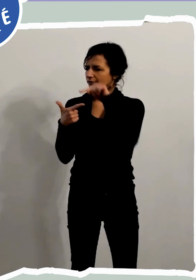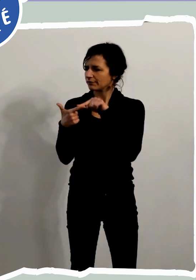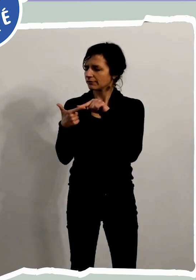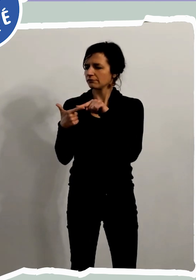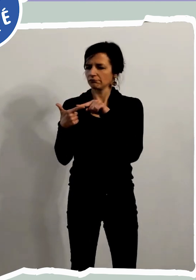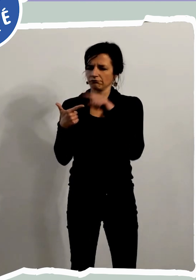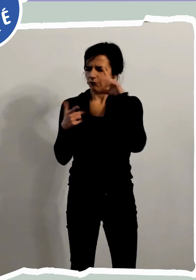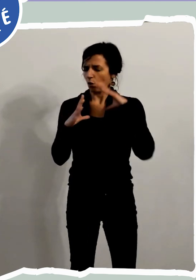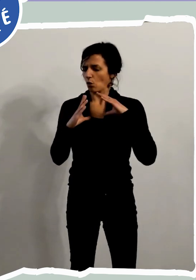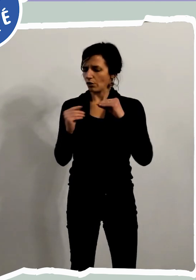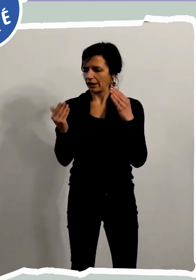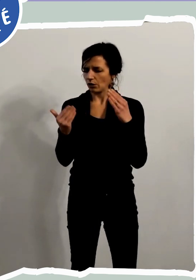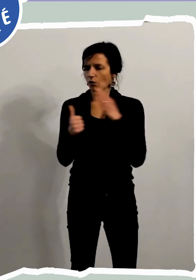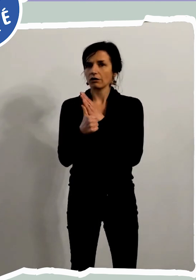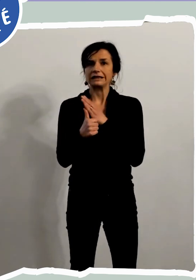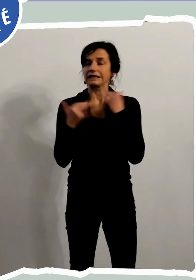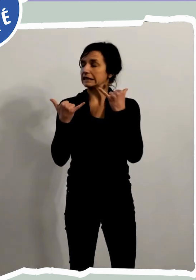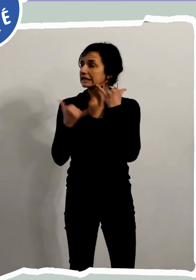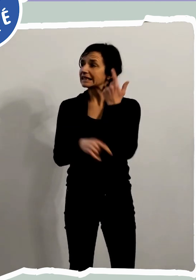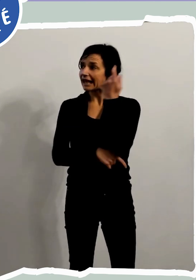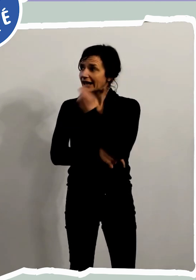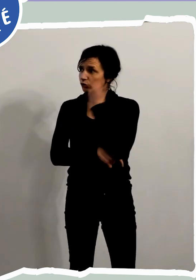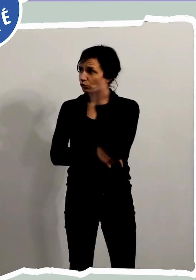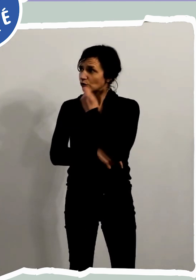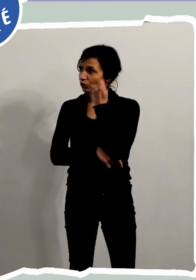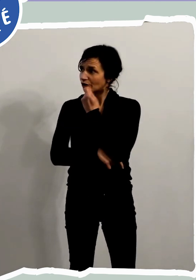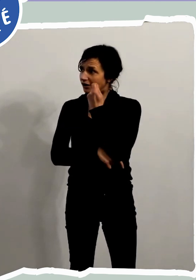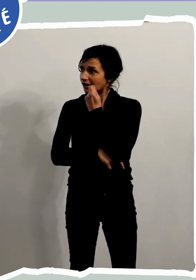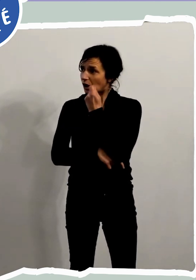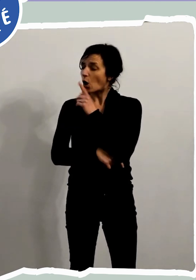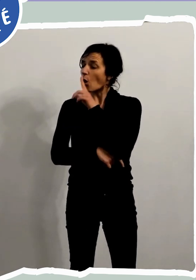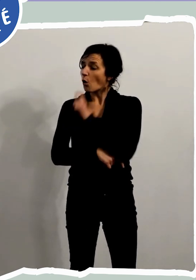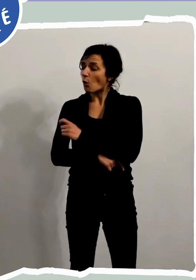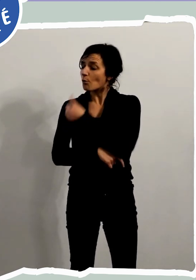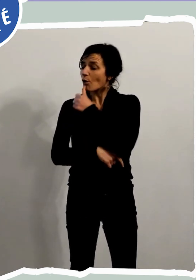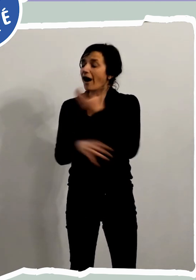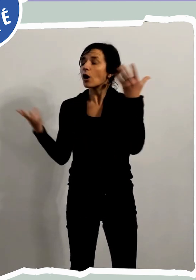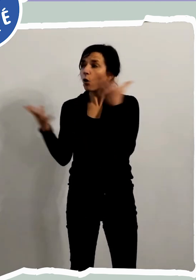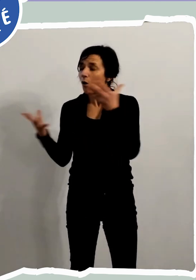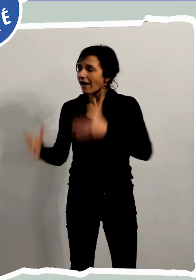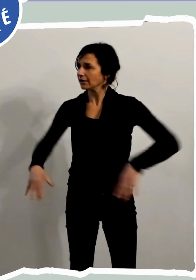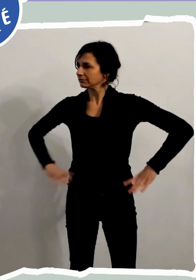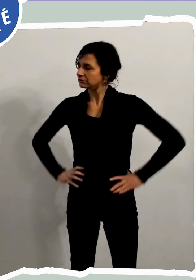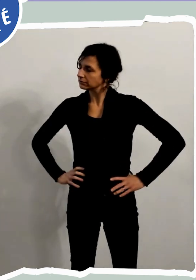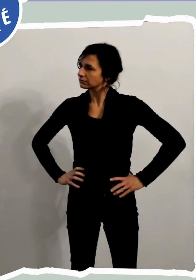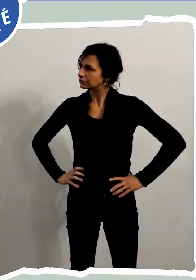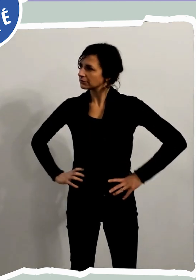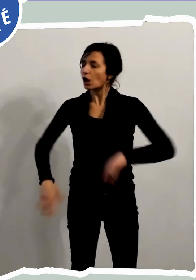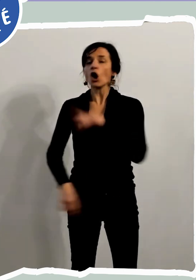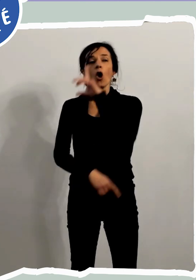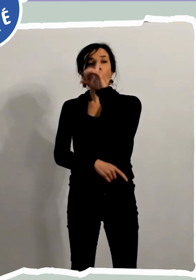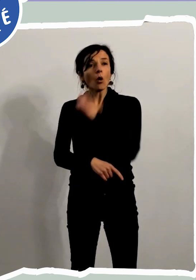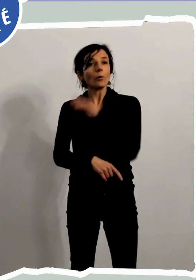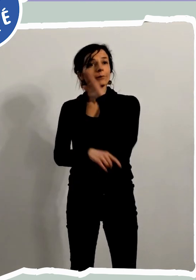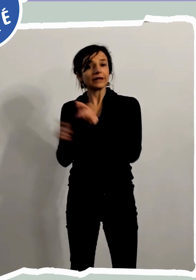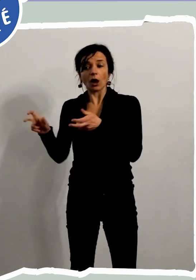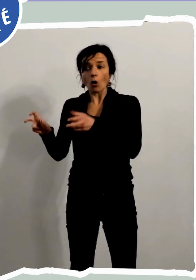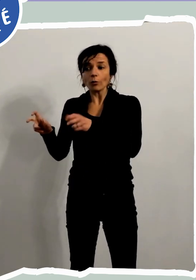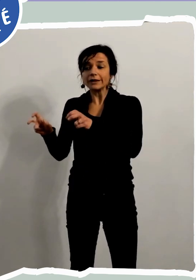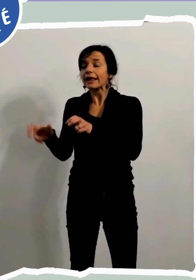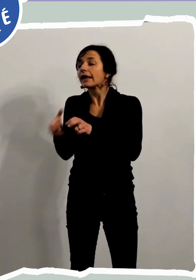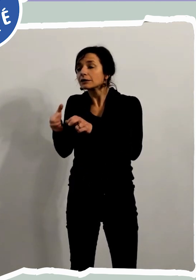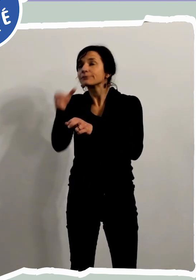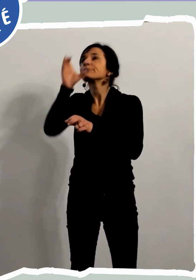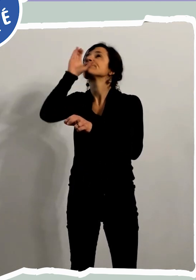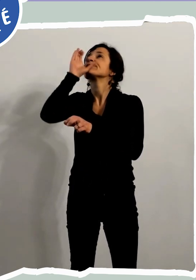pratique. On est à Tours. Quelle eau doit-on boire? Doit-on boire l'eau du